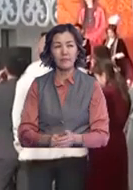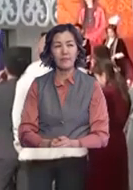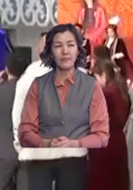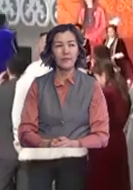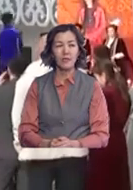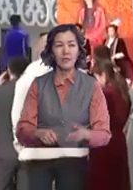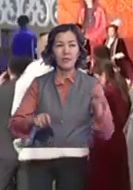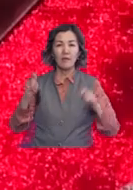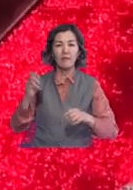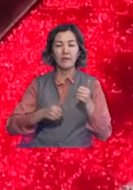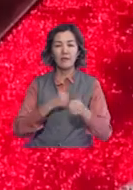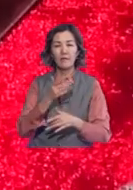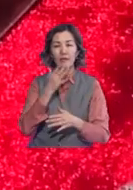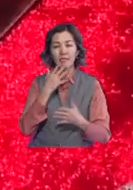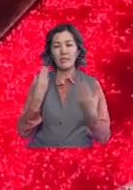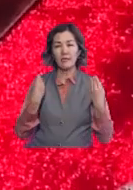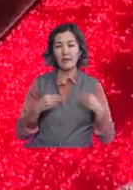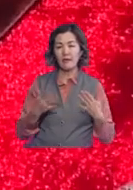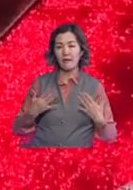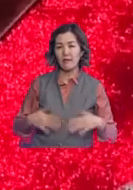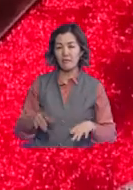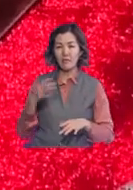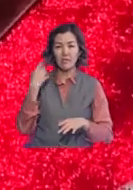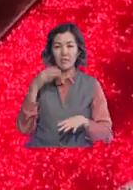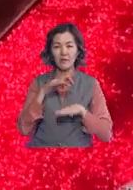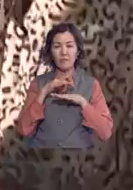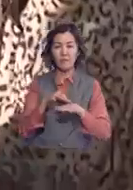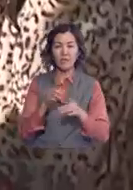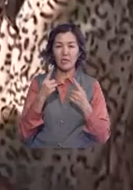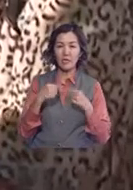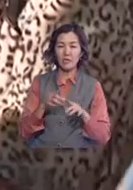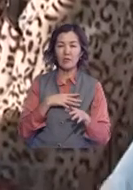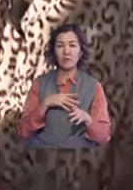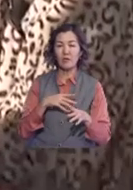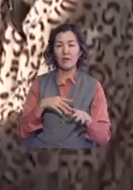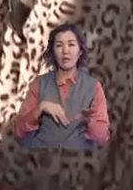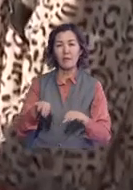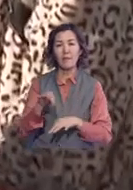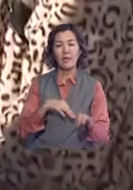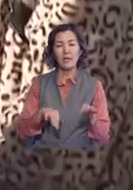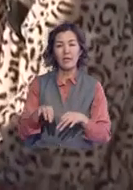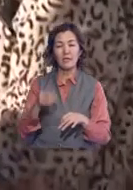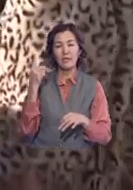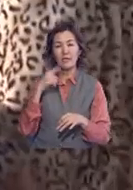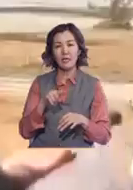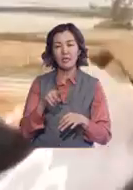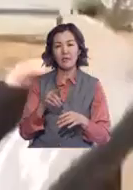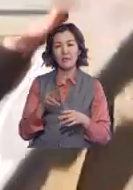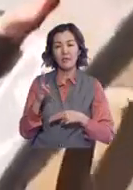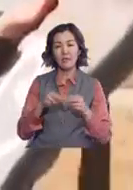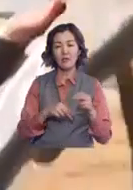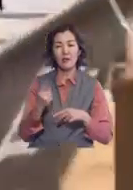Фестиваль национальной одежды «Этно Фэшн» прошел в Кызылорде. Он организован в рамках проекта креативной индустрии «Один шаг к